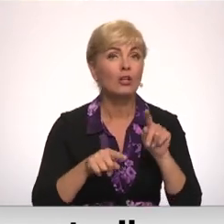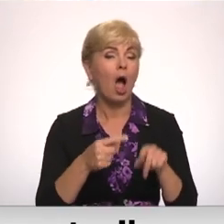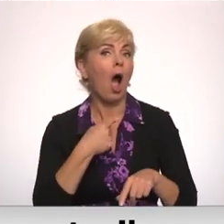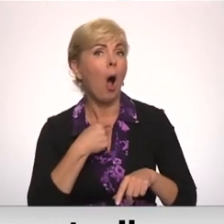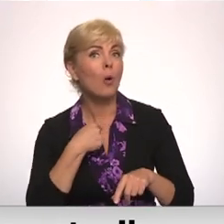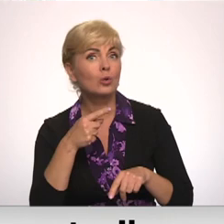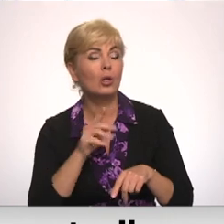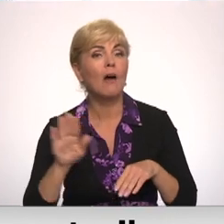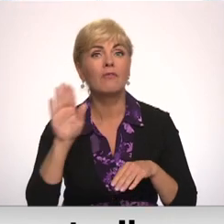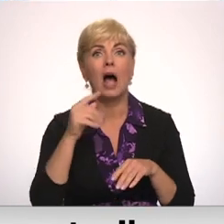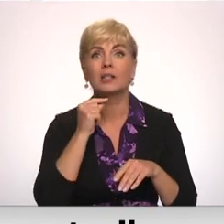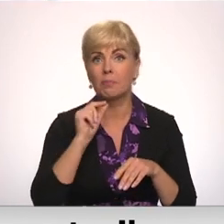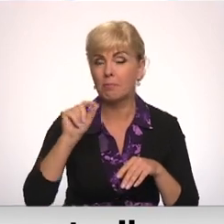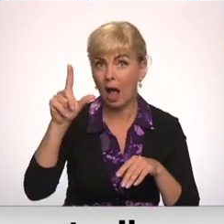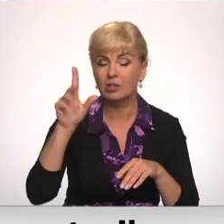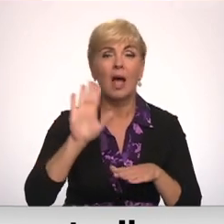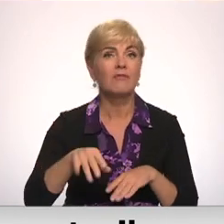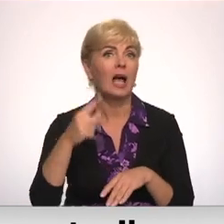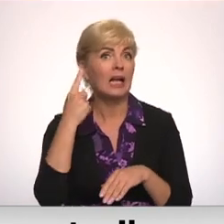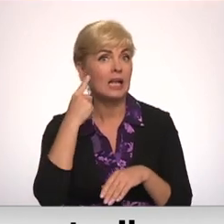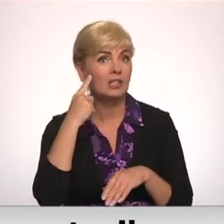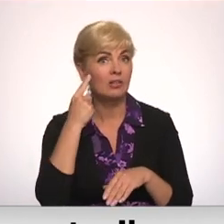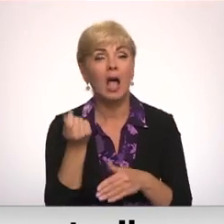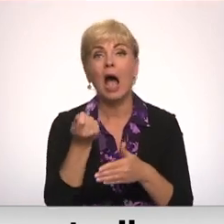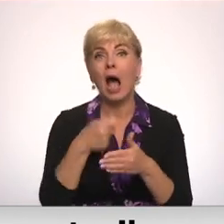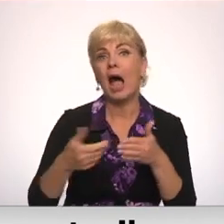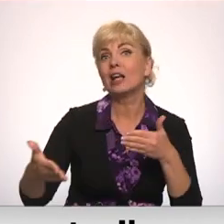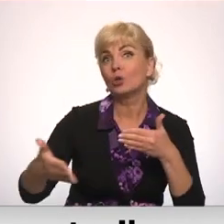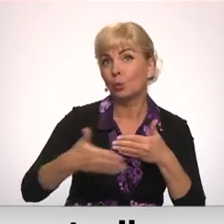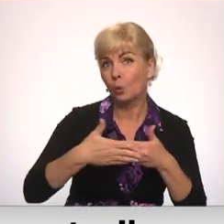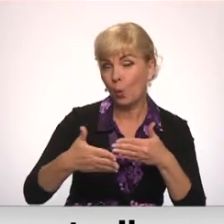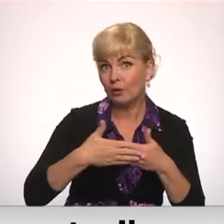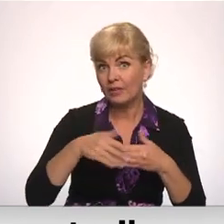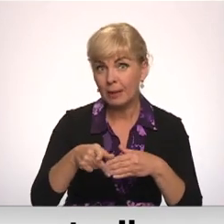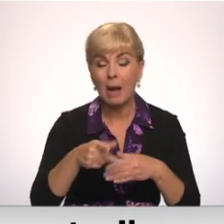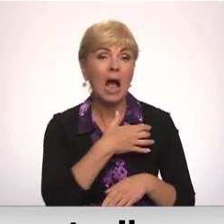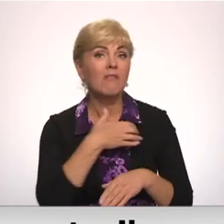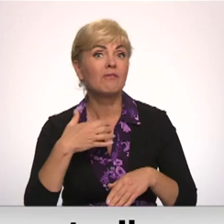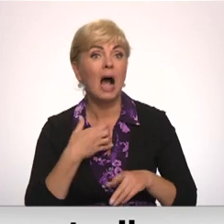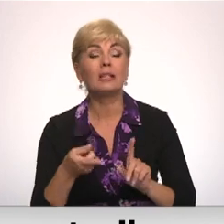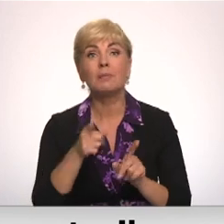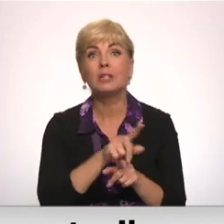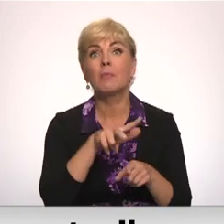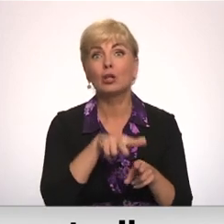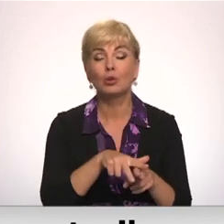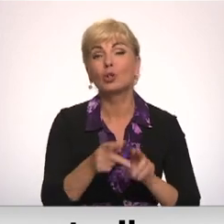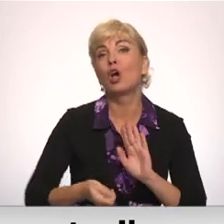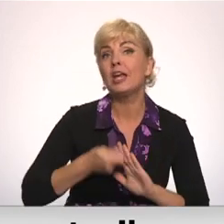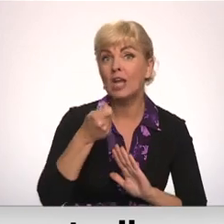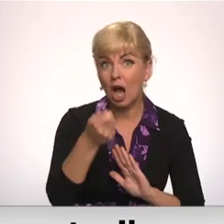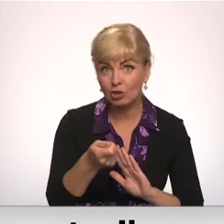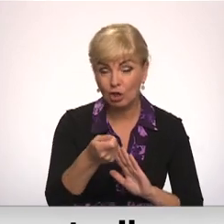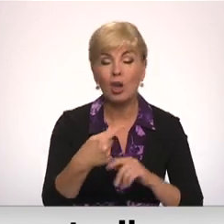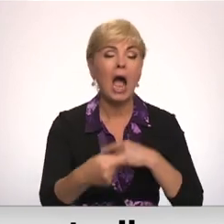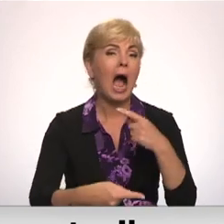ka balss pacelšanu varēja labi dzirdēt arī aiz zāles durvīm. Valdībā izmaiņas slodzēs iesniegšot, kaut gan